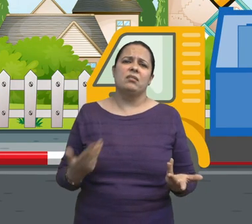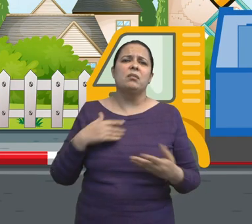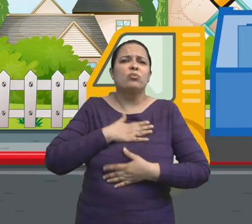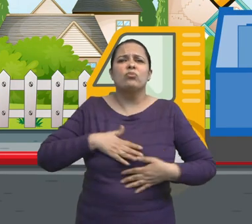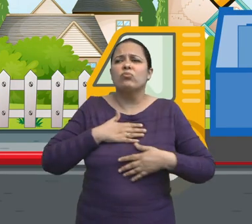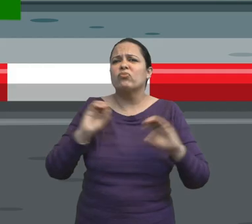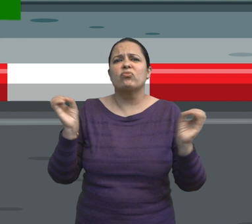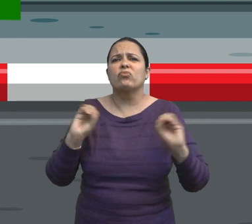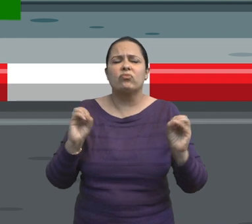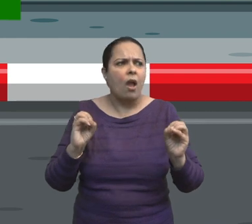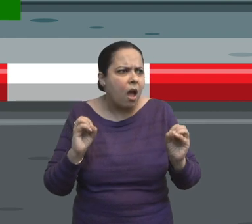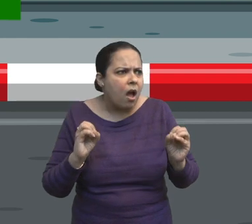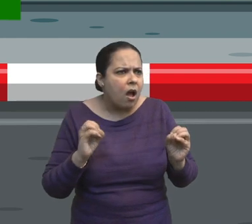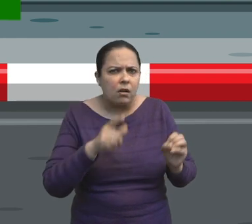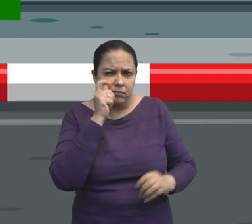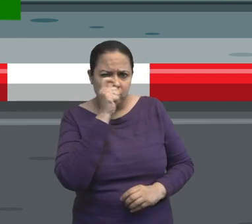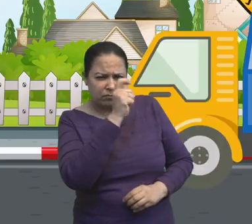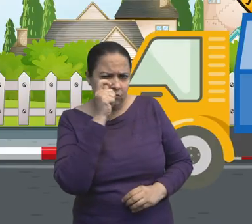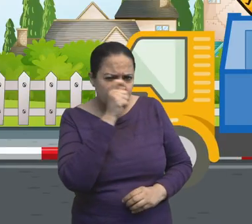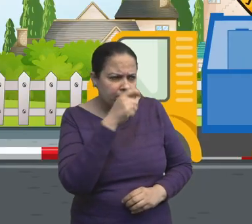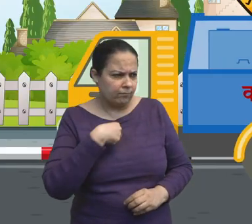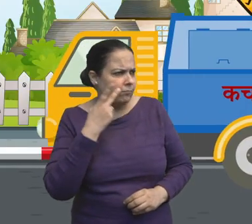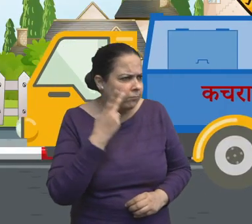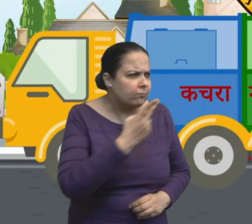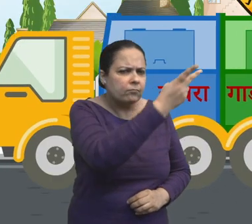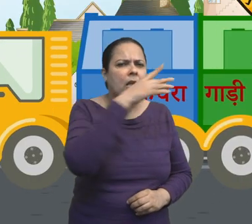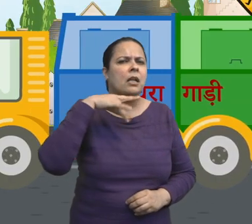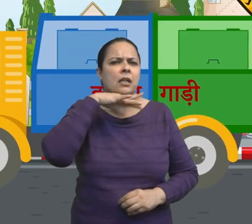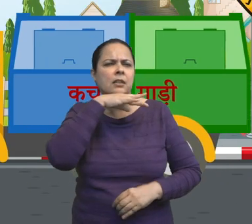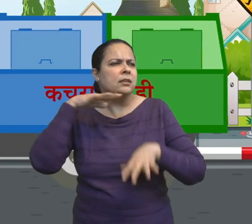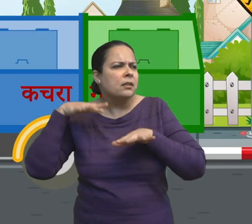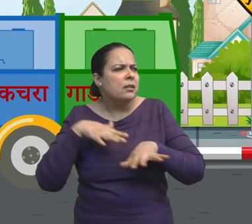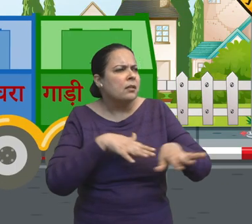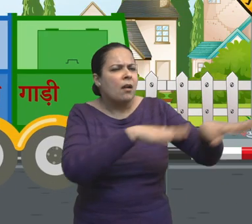चलो जल्दी से इस गाड़ी का पीछा करते हैं।